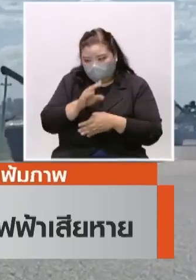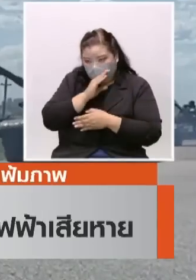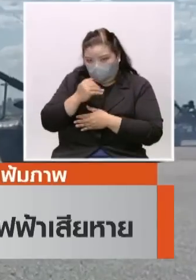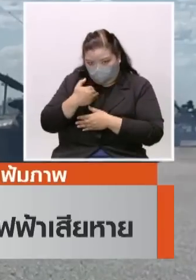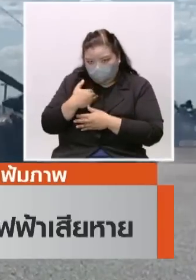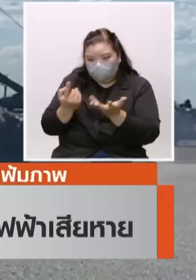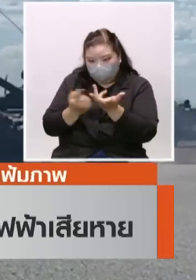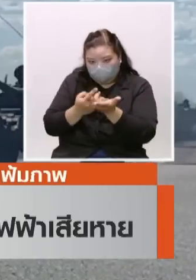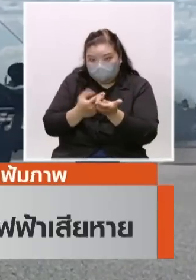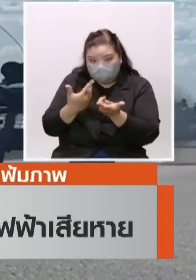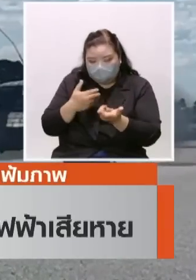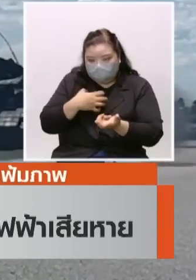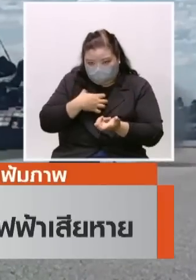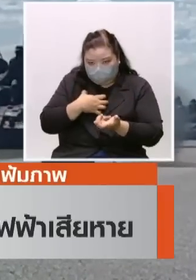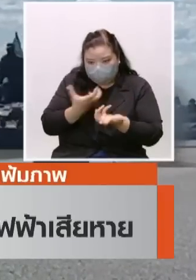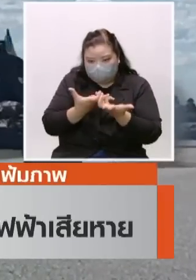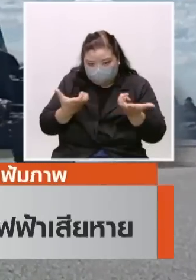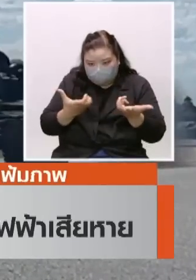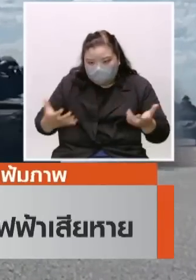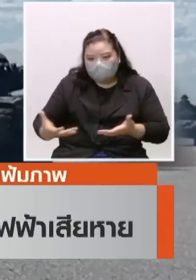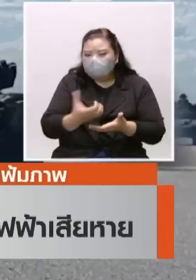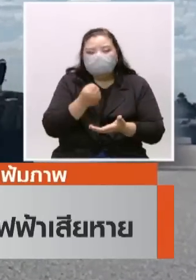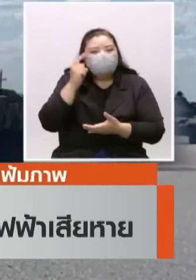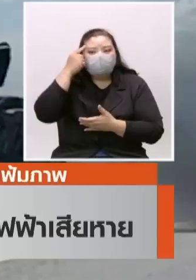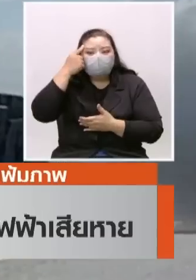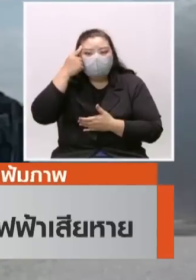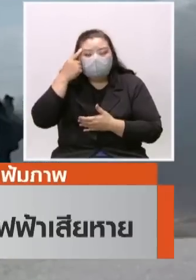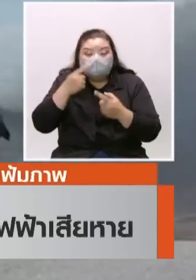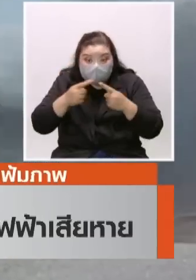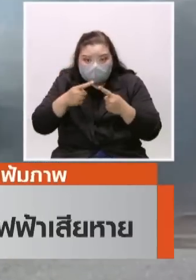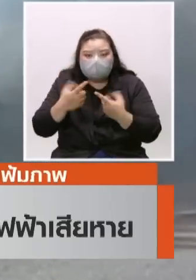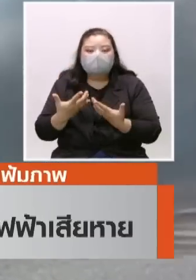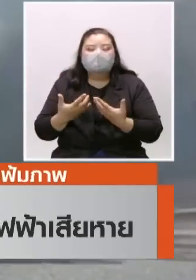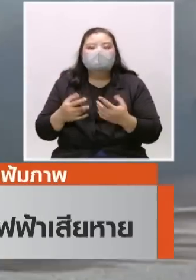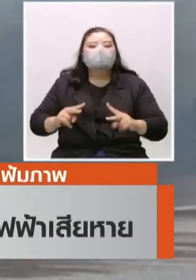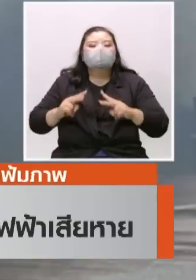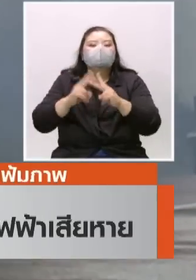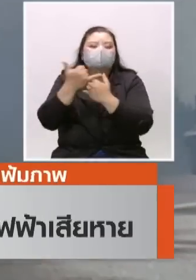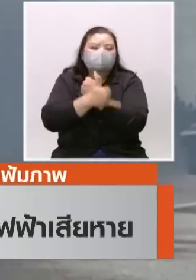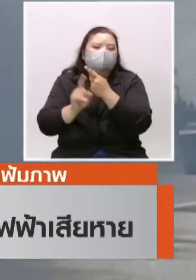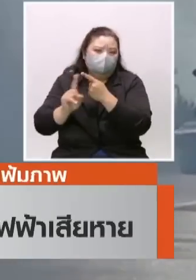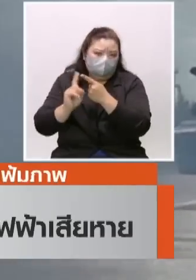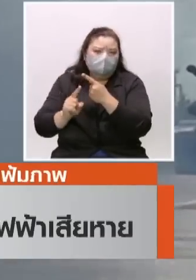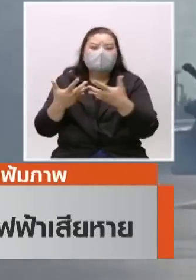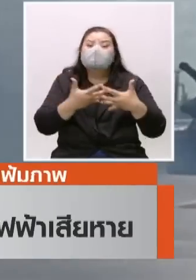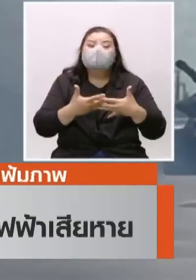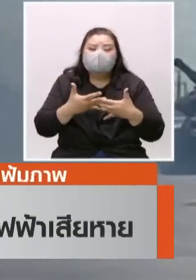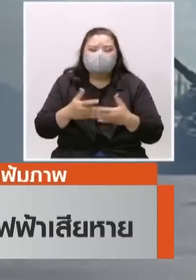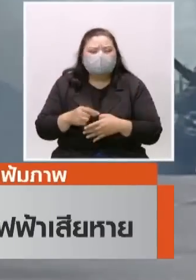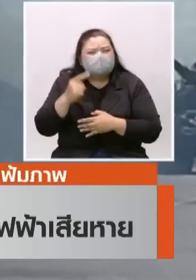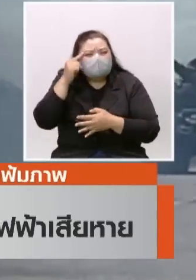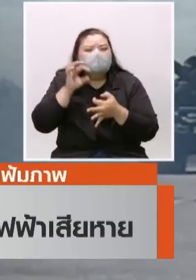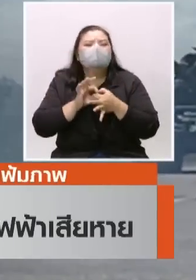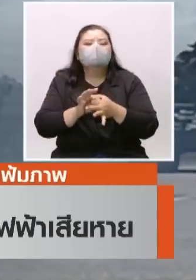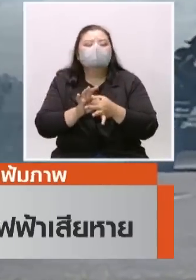แ grâce เพื่อที่จะแยกดนแดนออกมาด้านกระสวงการต่ประเทคของสหรัฐ ก็เคยออกมาเตินก่อนหนานีเช่นกันค่ะว่า สหรัฐกังวลเกี่